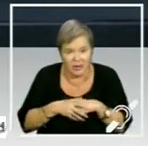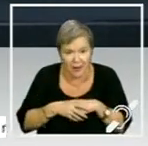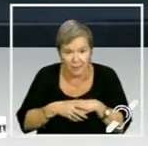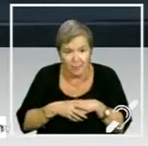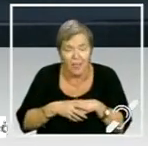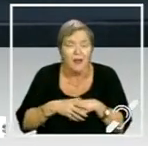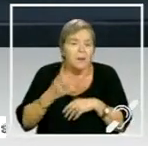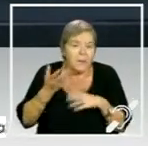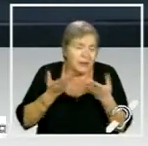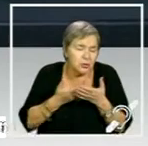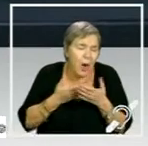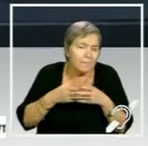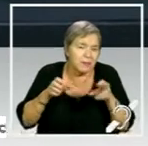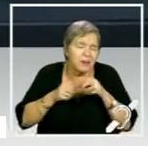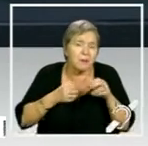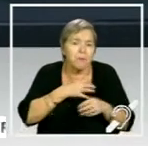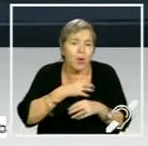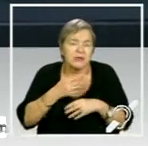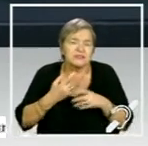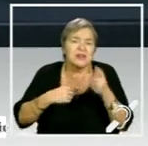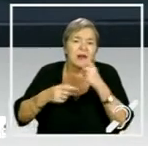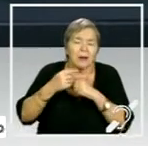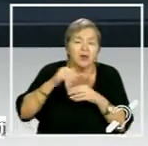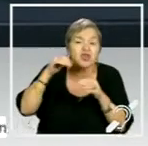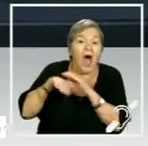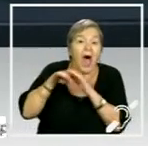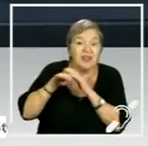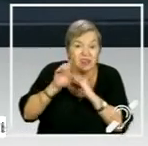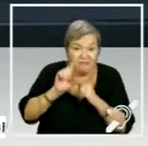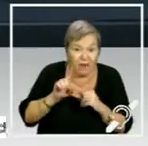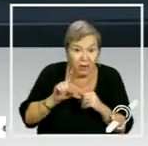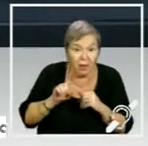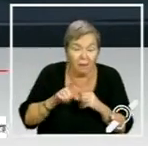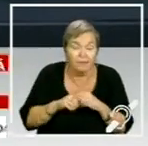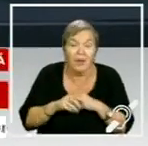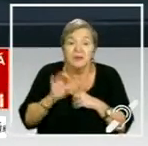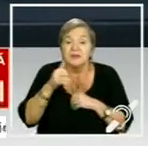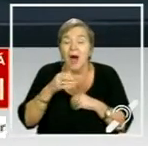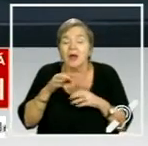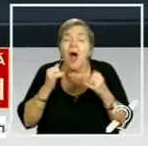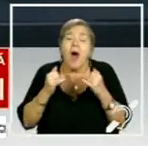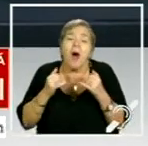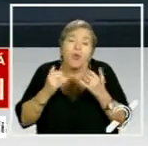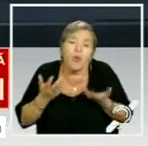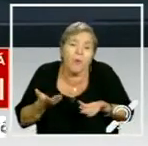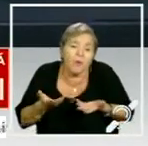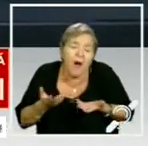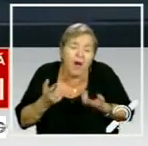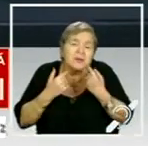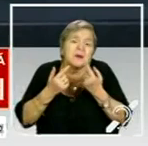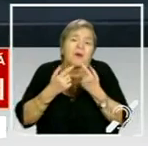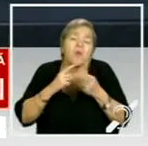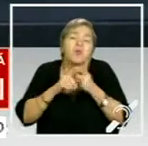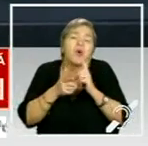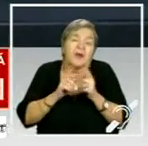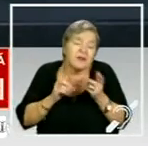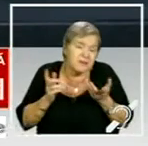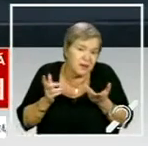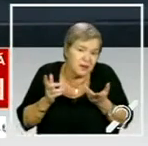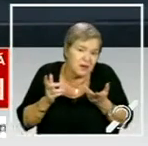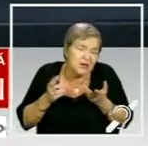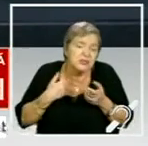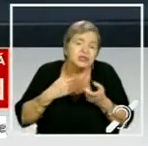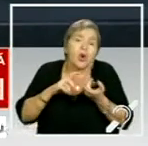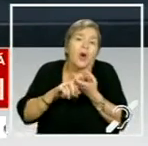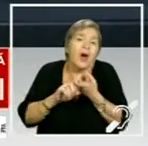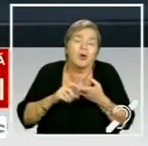restituirii tezaurului național și arhivelor, dar în acest moment dialogul politic și mecanismele de